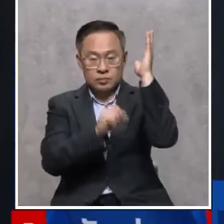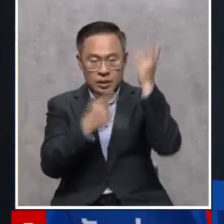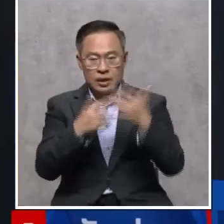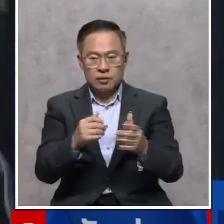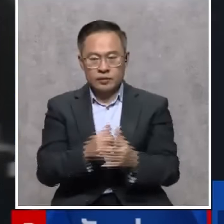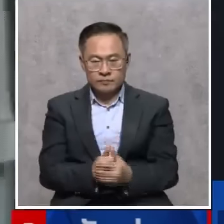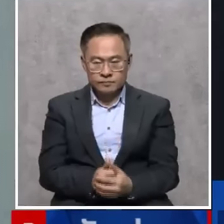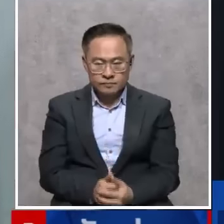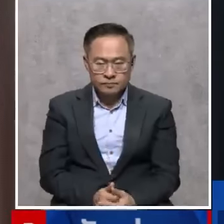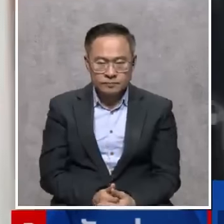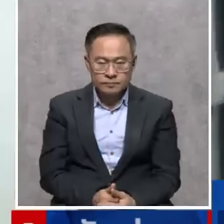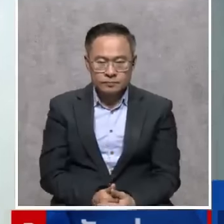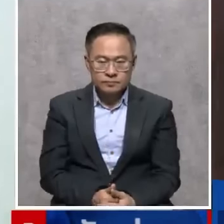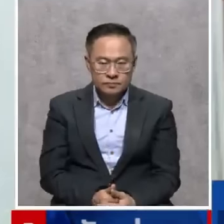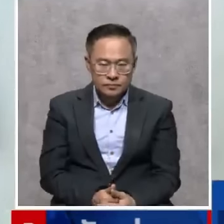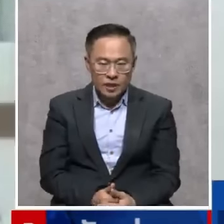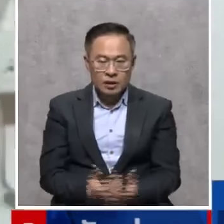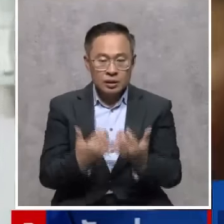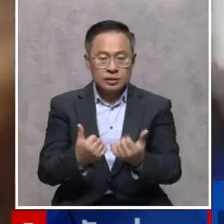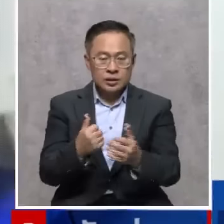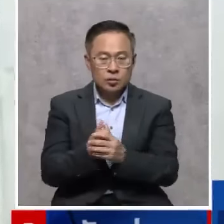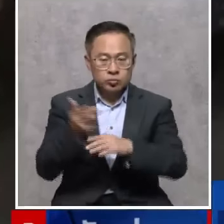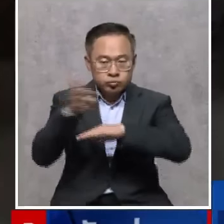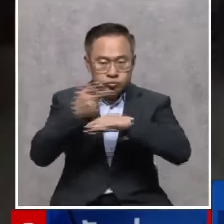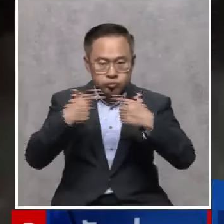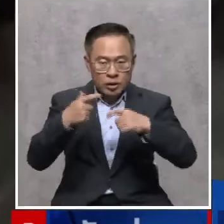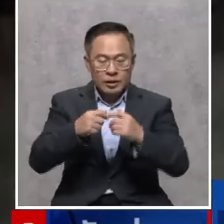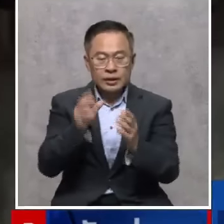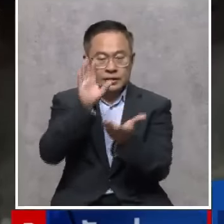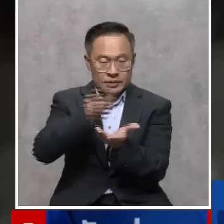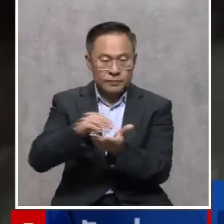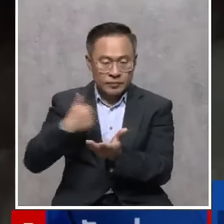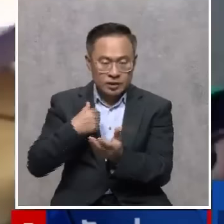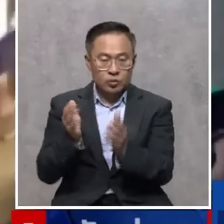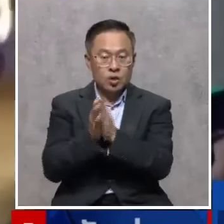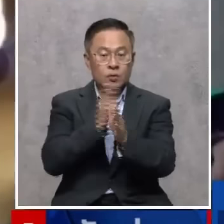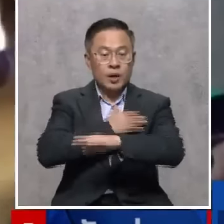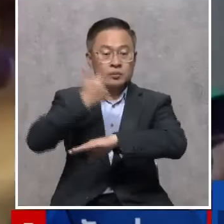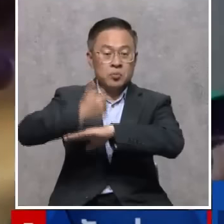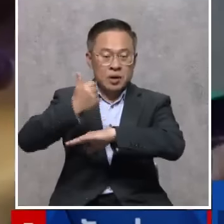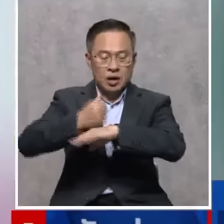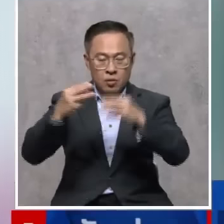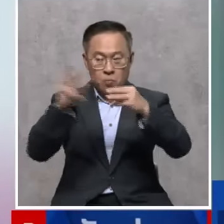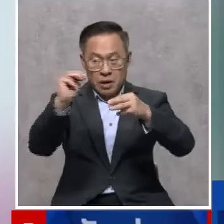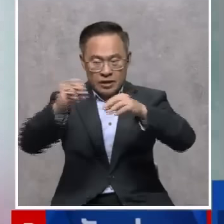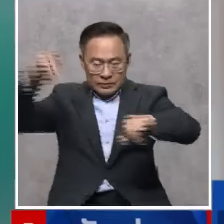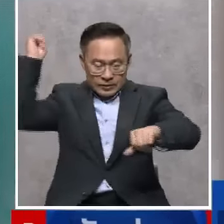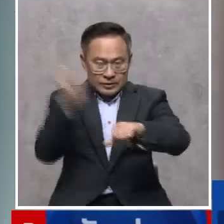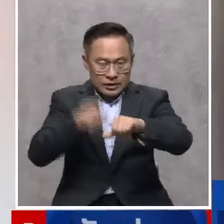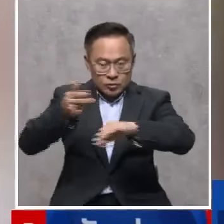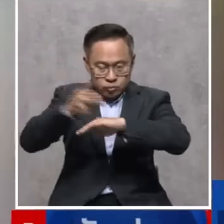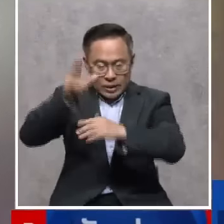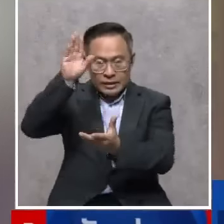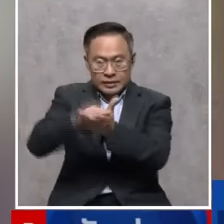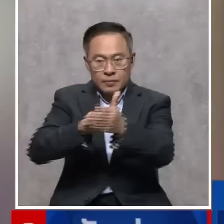การณ์ที่เกิดขึ้นนี้นะคะอย่างที่บอกไปค่ะคือมีคลิปนาทีที่พระสงฆ์รูปนี้เนี่ยใช้ไม้หน้าสามทุบตีสุนัขจนได้รับบ